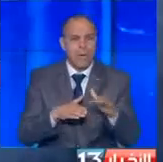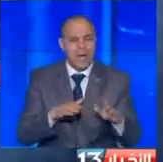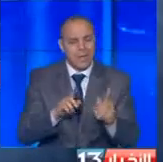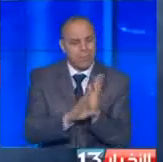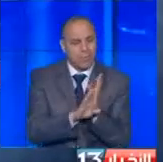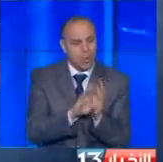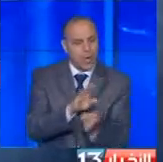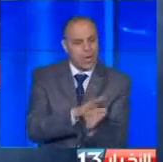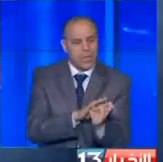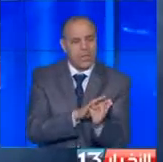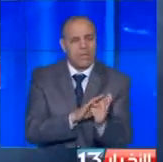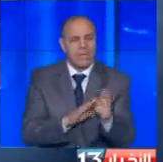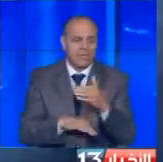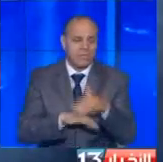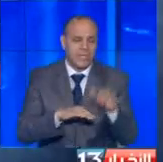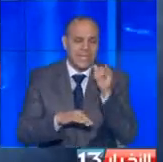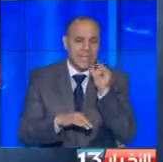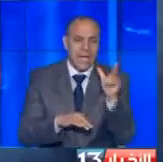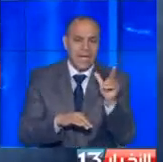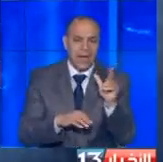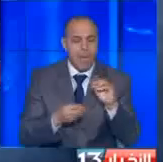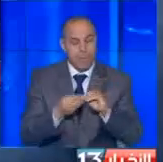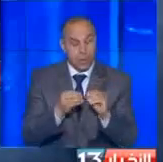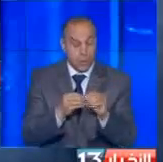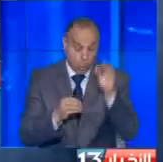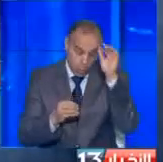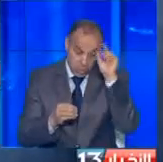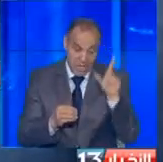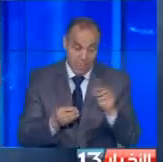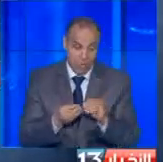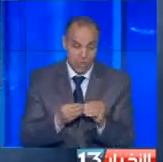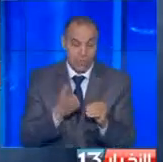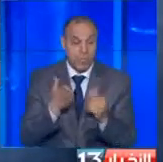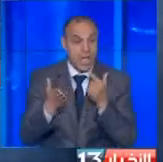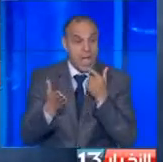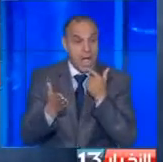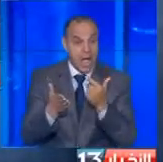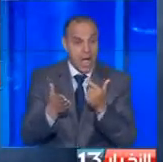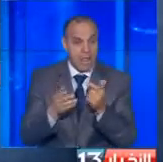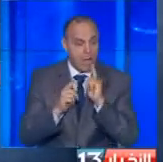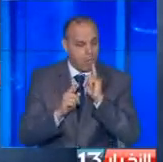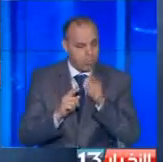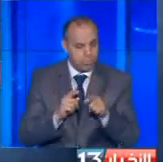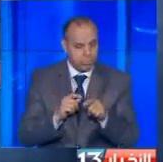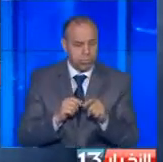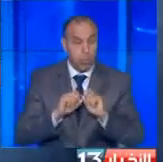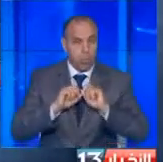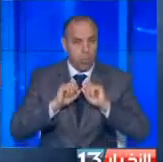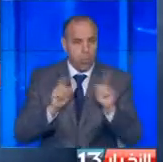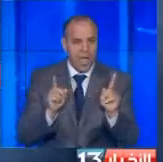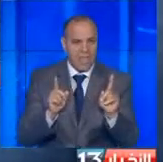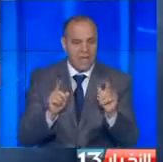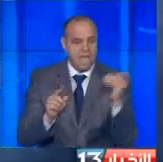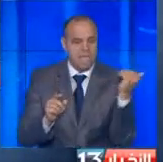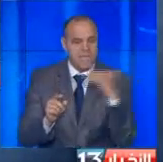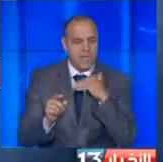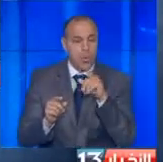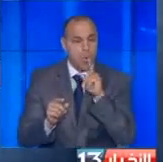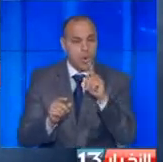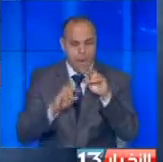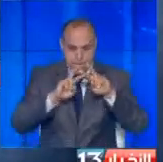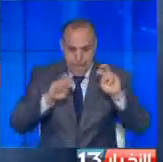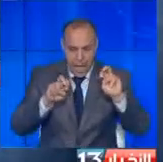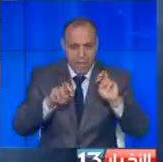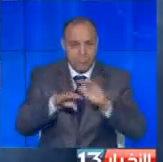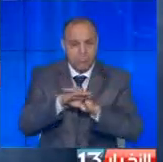خلسة في اتجاه السواحل الإيطالية كارثة وطنية، مضيفا أنه أعطى تعليمات واضحة للتسريع في نتائج